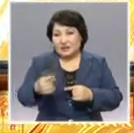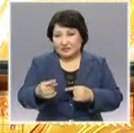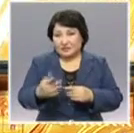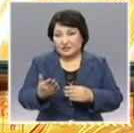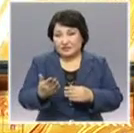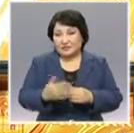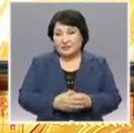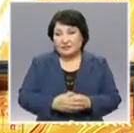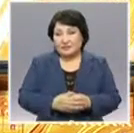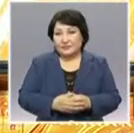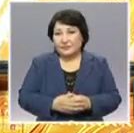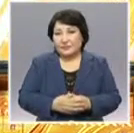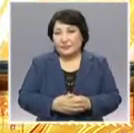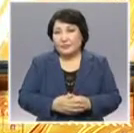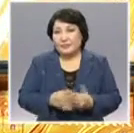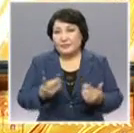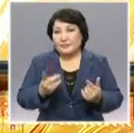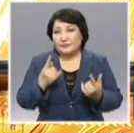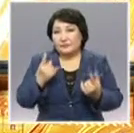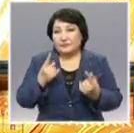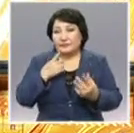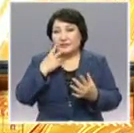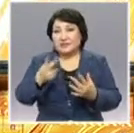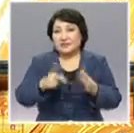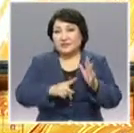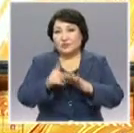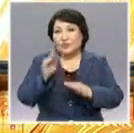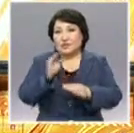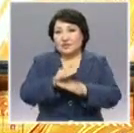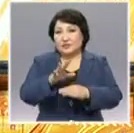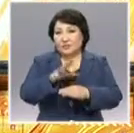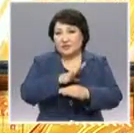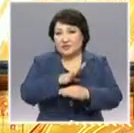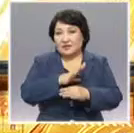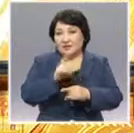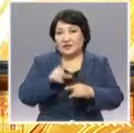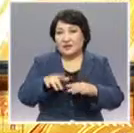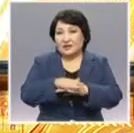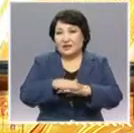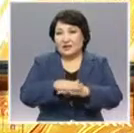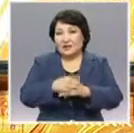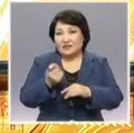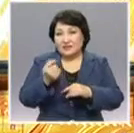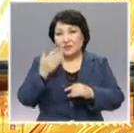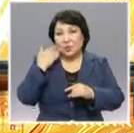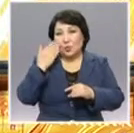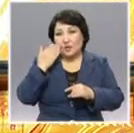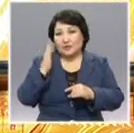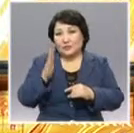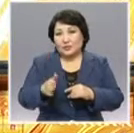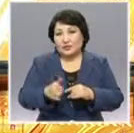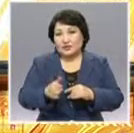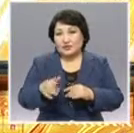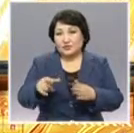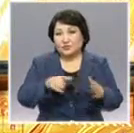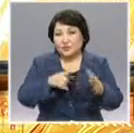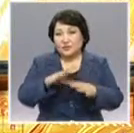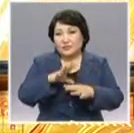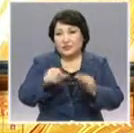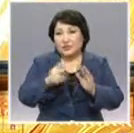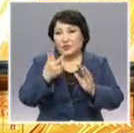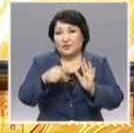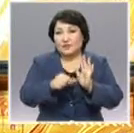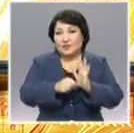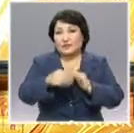былай қараса енді қазір екеуін бас жағын қосатын болсақ халық оңай болады. Халық оңай болады. Бағана айтқандай 36 көше бар.